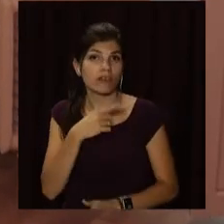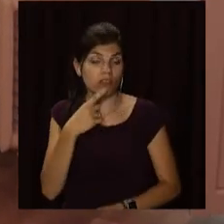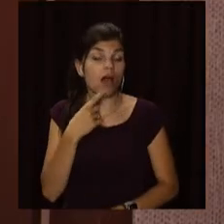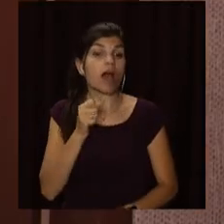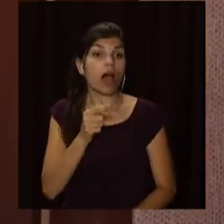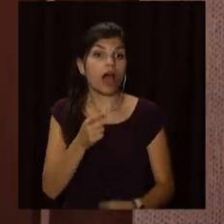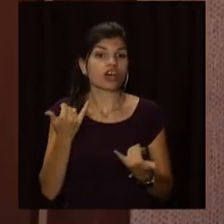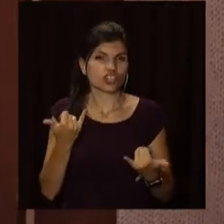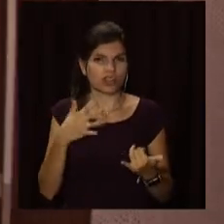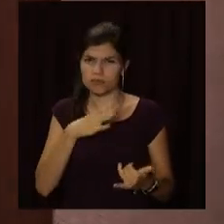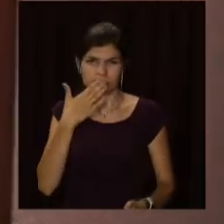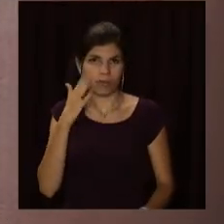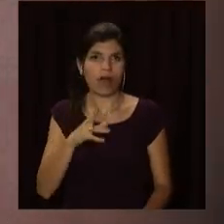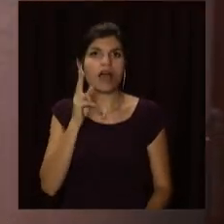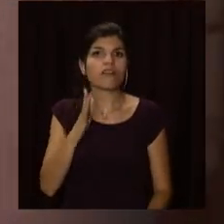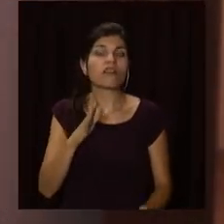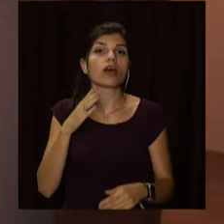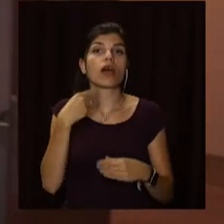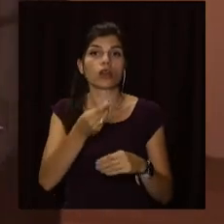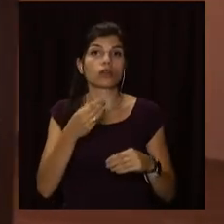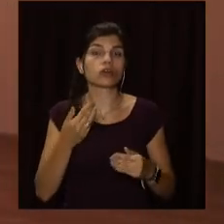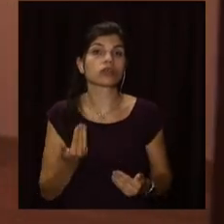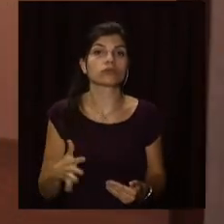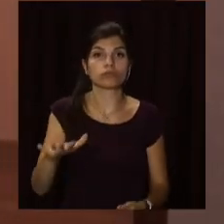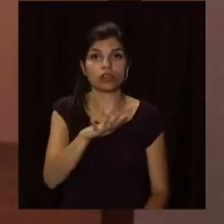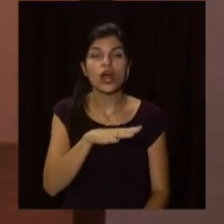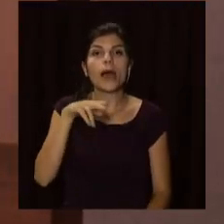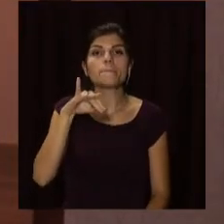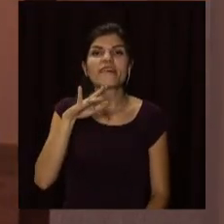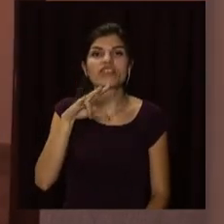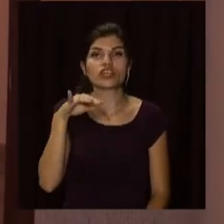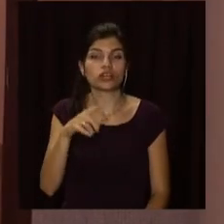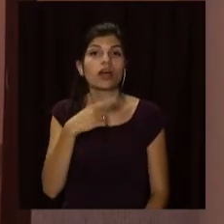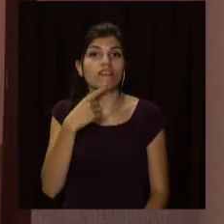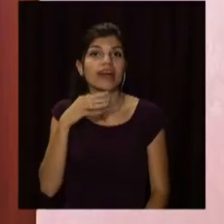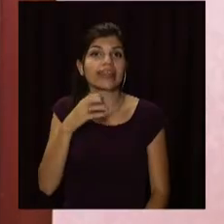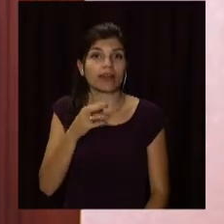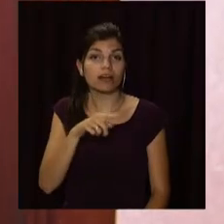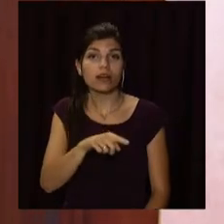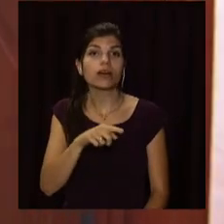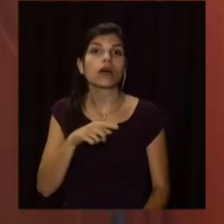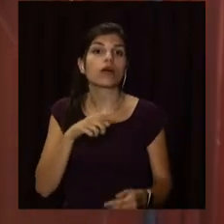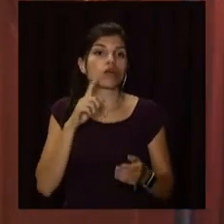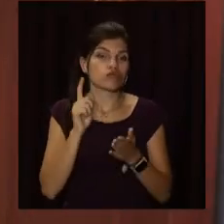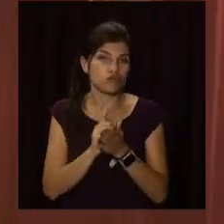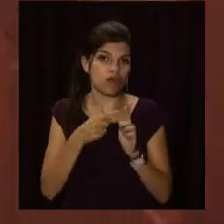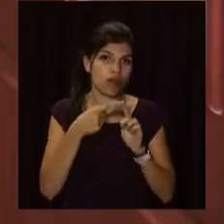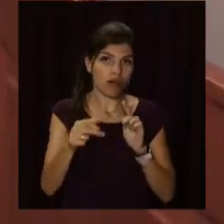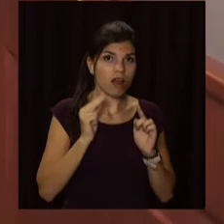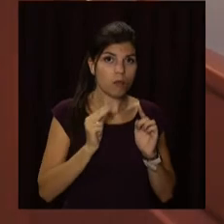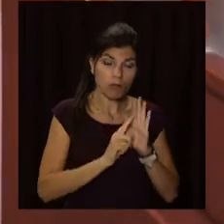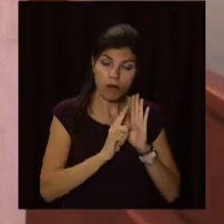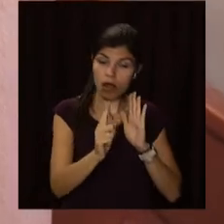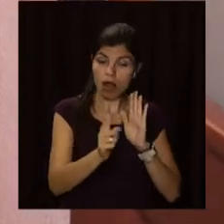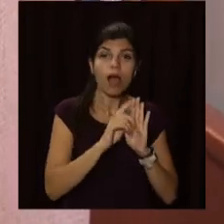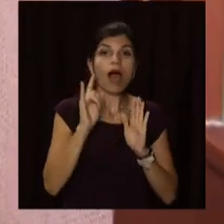Нині він аварійний. Квартиру родині дали на житломасиві Північний. Тому, каже Тетяна, звідси їй доведеться добиратися на роботу, а